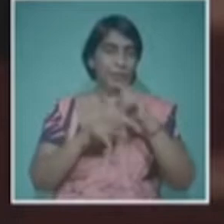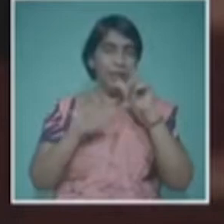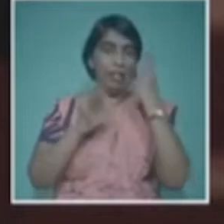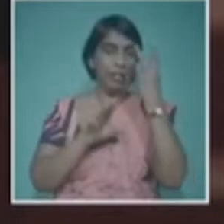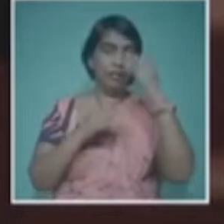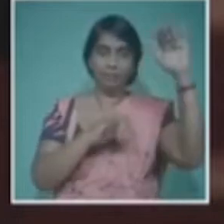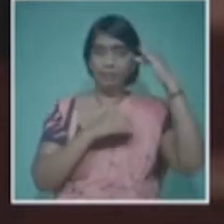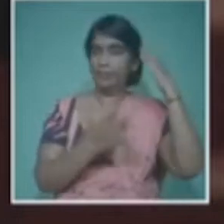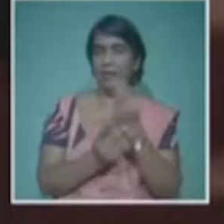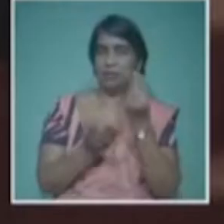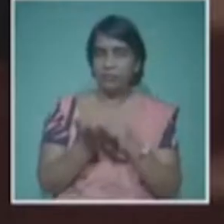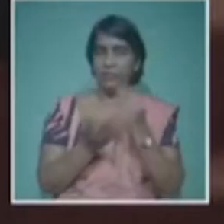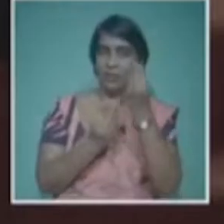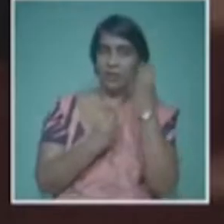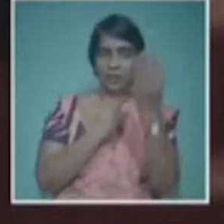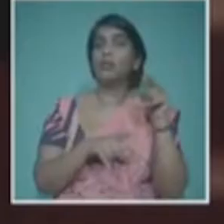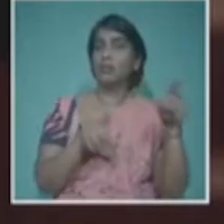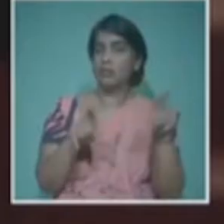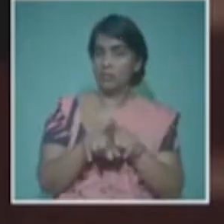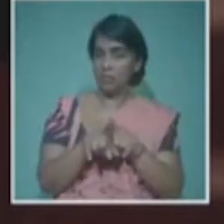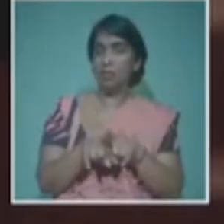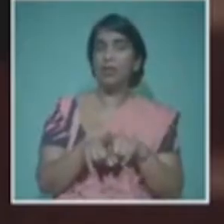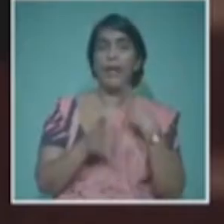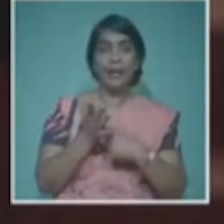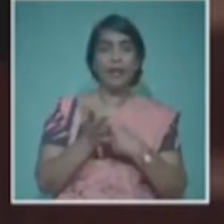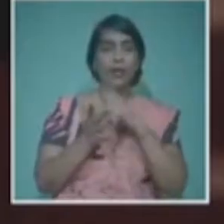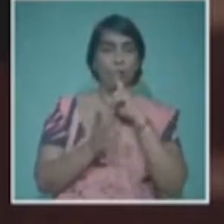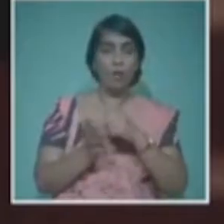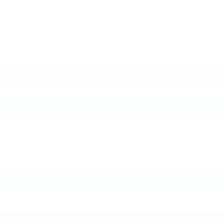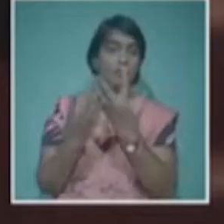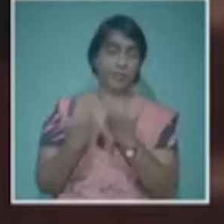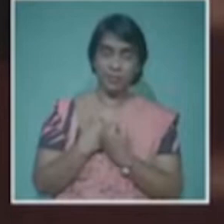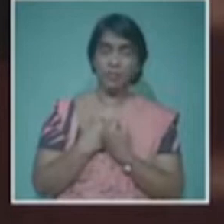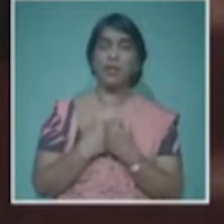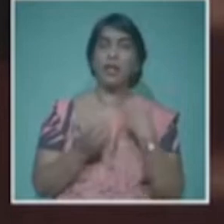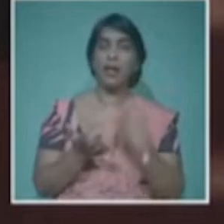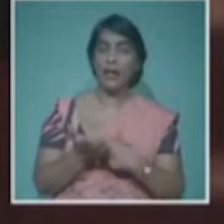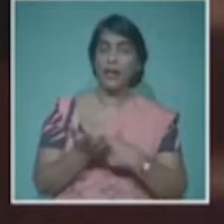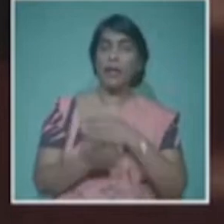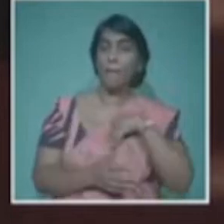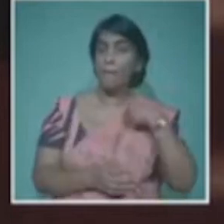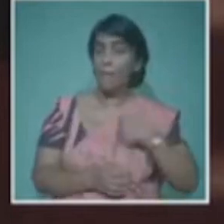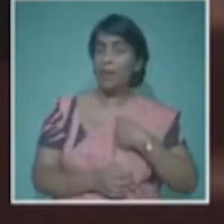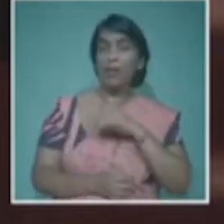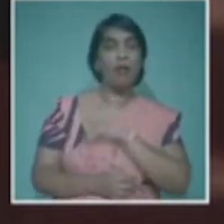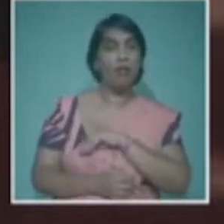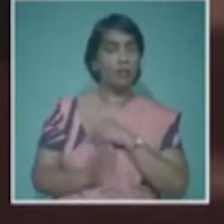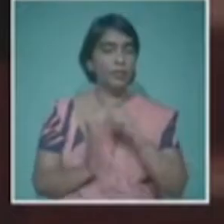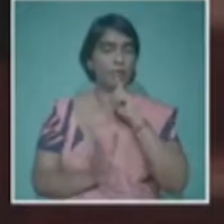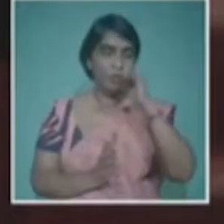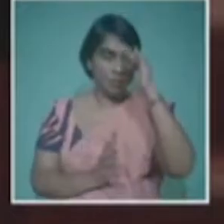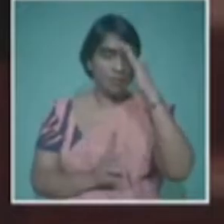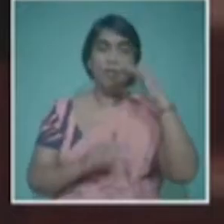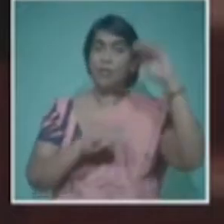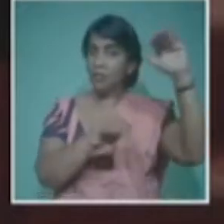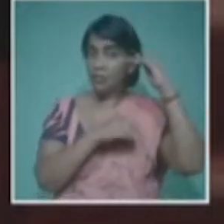අපි වරින් වර කීප එක දිරි දුන්නා. එහෙම කියලා අපි රේගුවෙන් ඉල්ලනවා අපිට මෙච්චර ආදායම හොයලා තියෙන. රේගුවේ ප්‍රධාන ආදායම වෙලා තියෙන්නේ ගරු කතානායකතුමනි